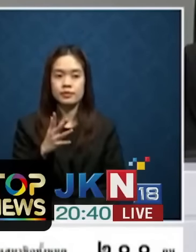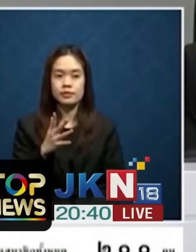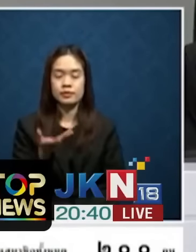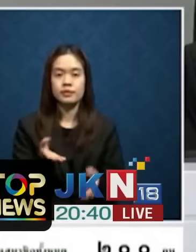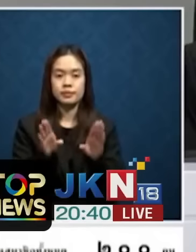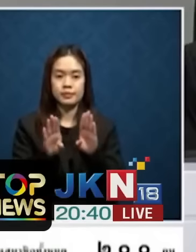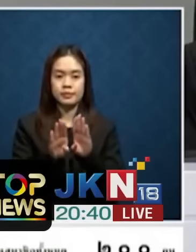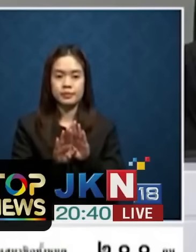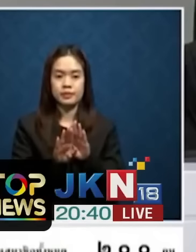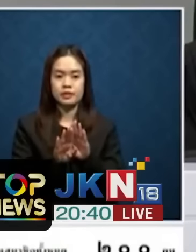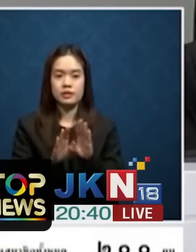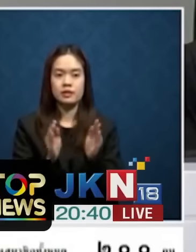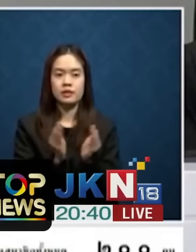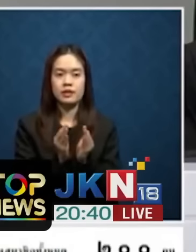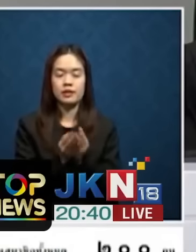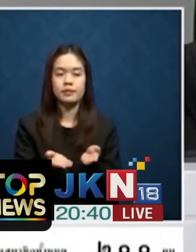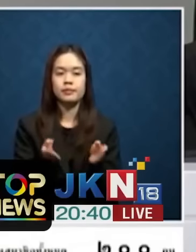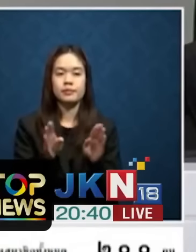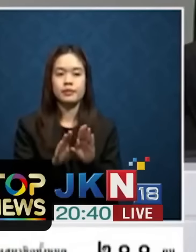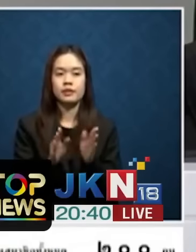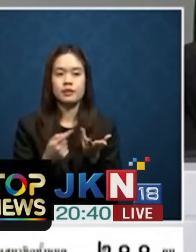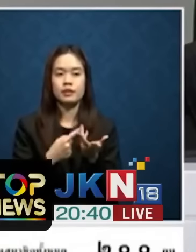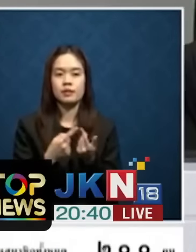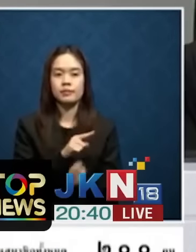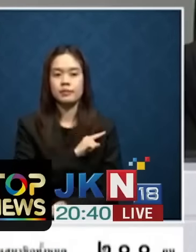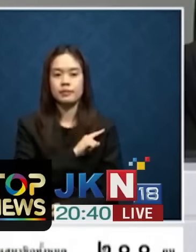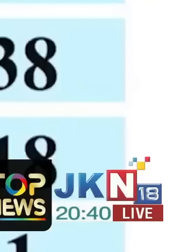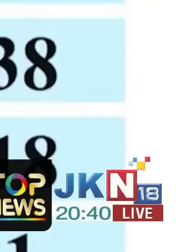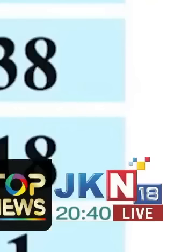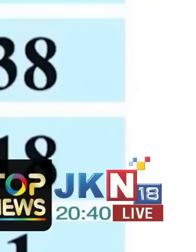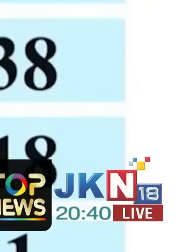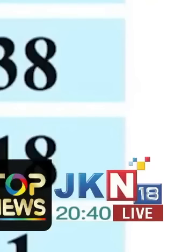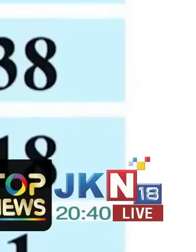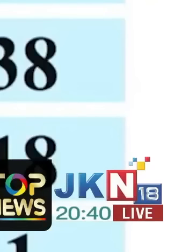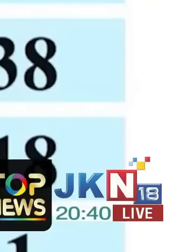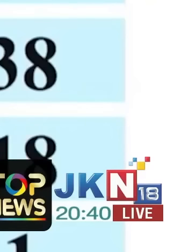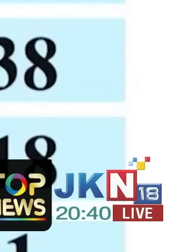ก็ที่สุดแล้วเห็นชอบด้วยคะแนนเสียง139เสียง